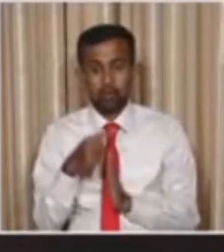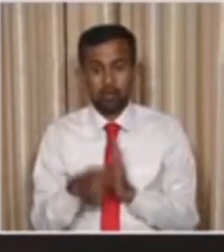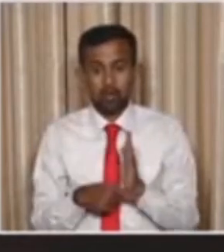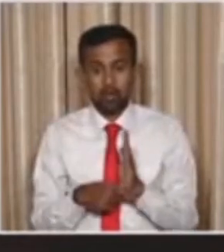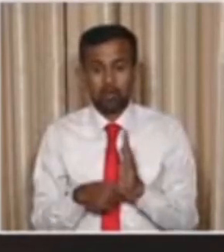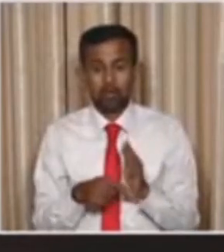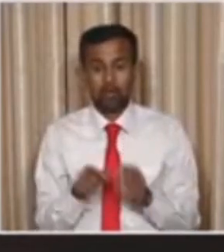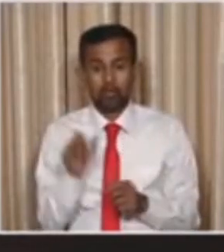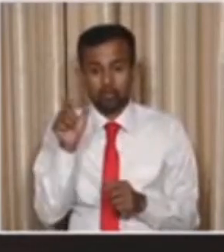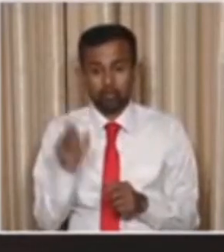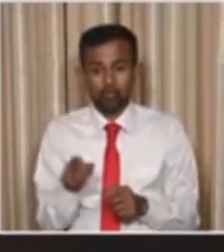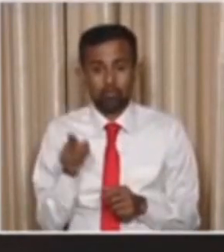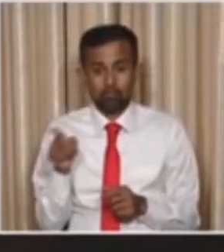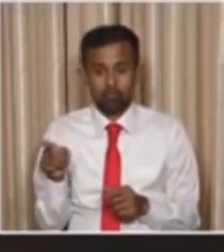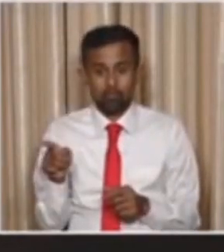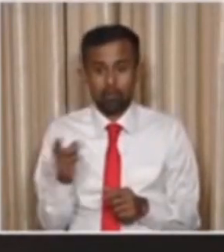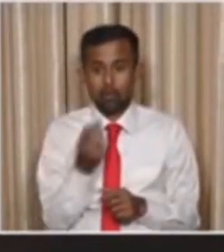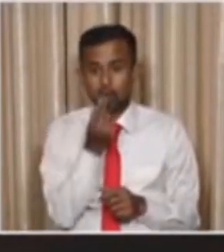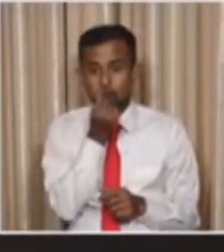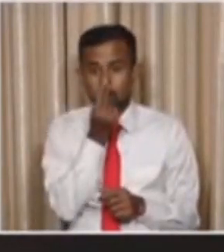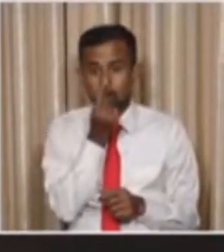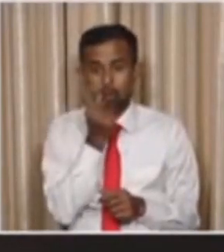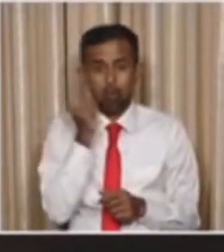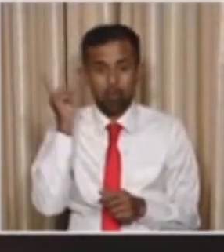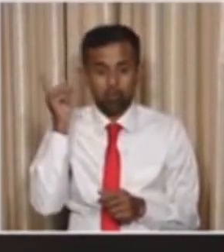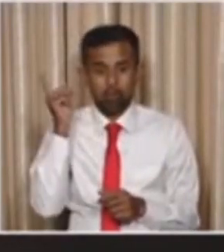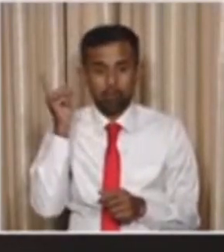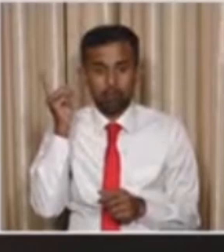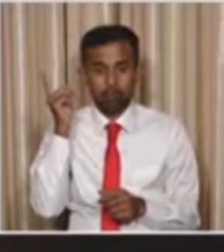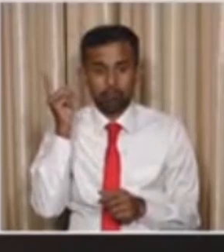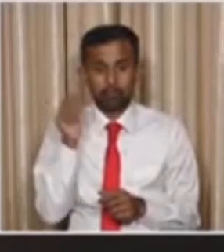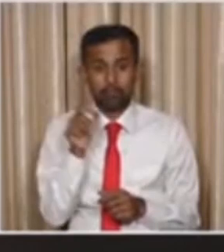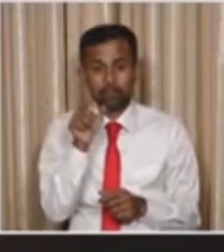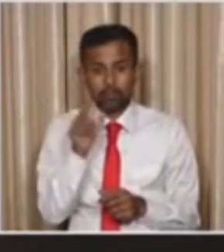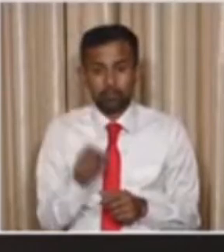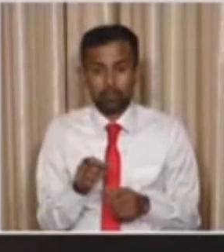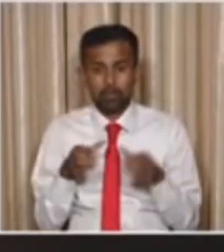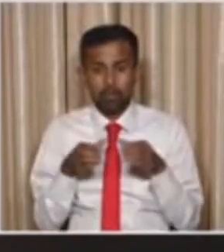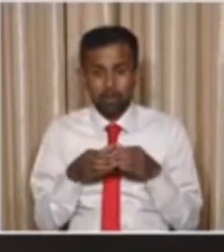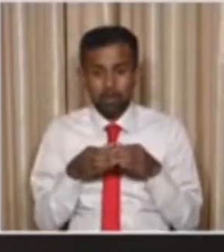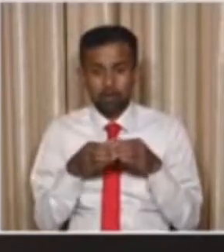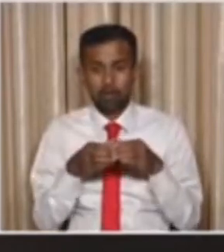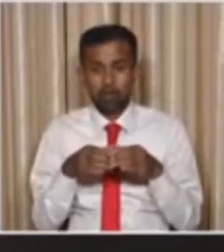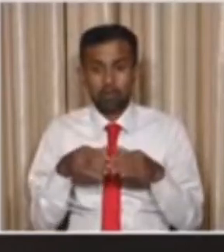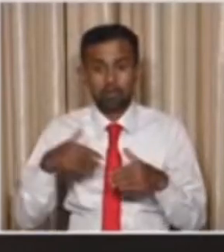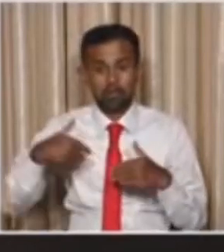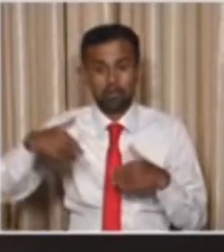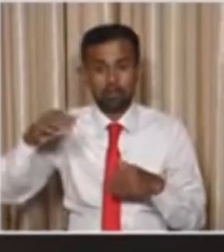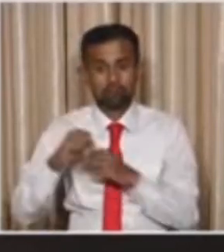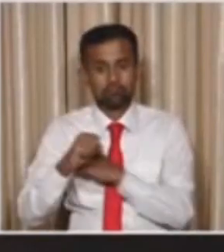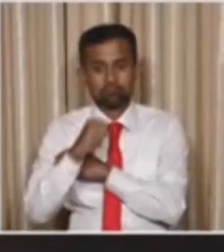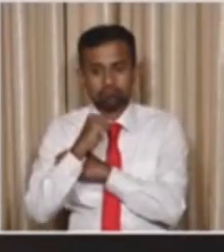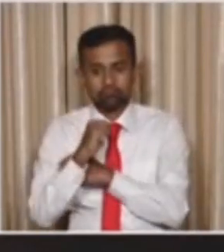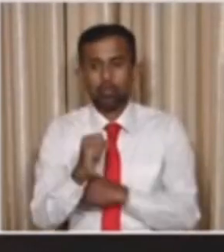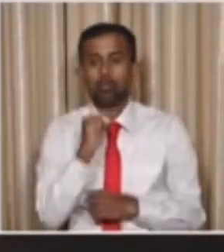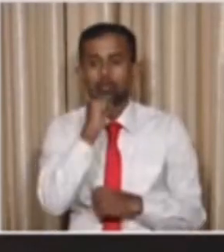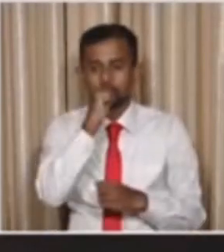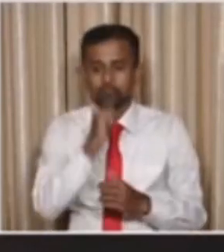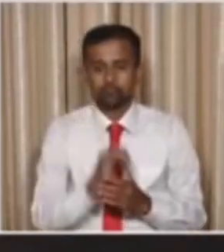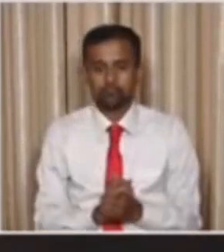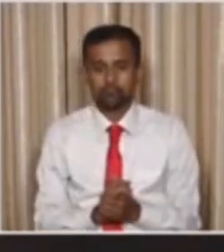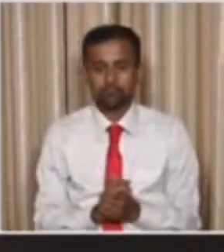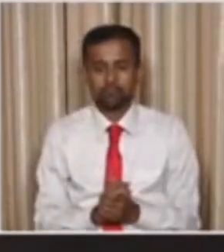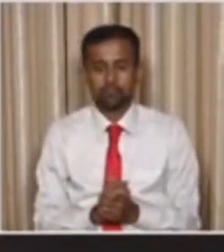අතිදක්ෂ ක්‍රීඩකයා වෙනුවෙන් ඕස්ට්‍රේලියාවේ එතුමා කණ්ඩායමක් තරම් එළියට බහින්න කොන්දක් තිබුණේ කොහොමද කියලා